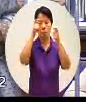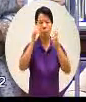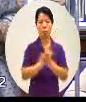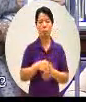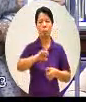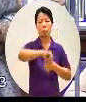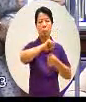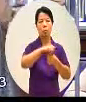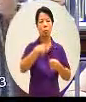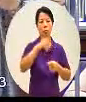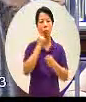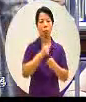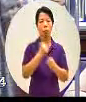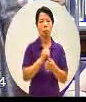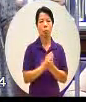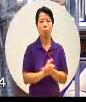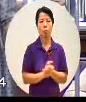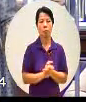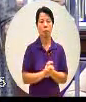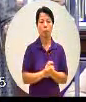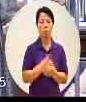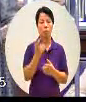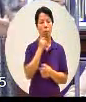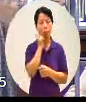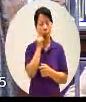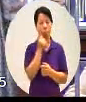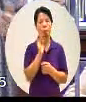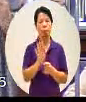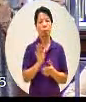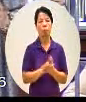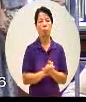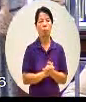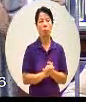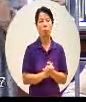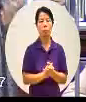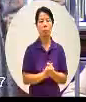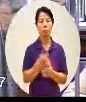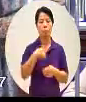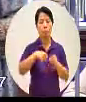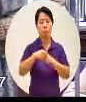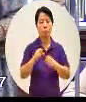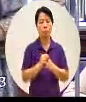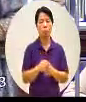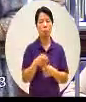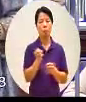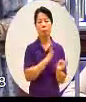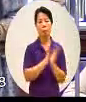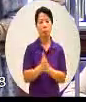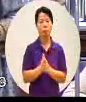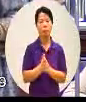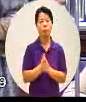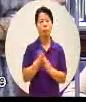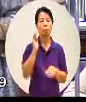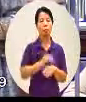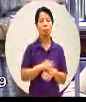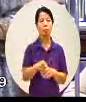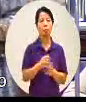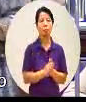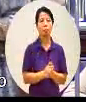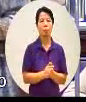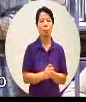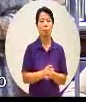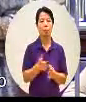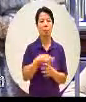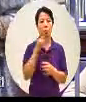加咱的就业啊，但是这也有困难啊。当然，这个计划都无法度推上啊。这个计划嘛，行之